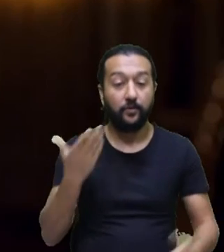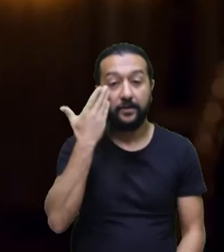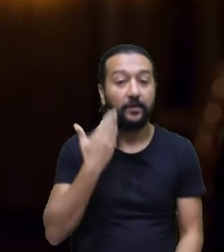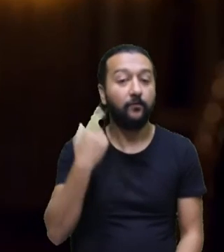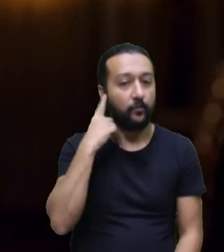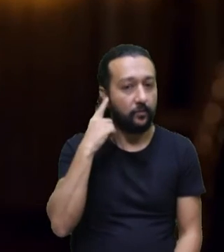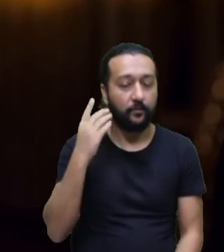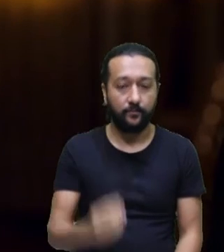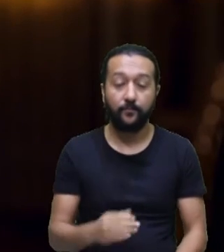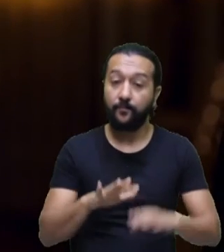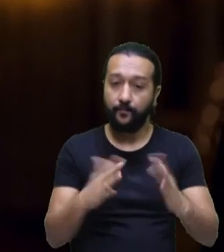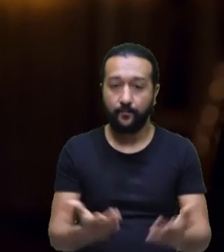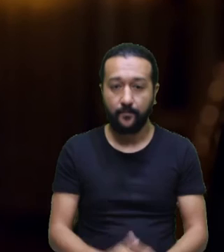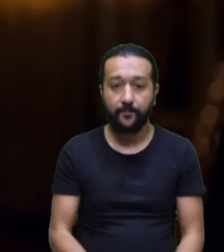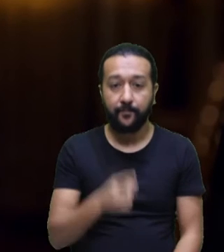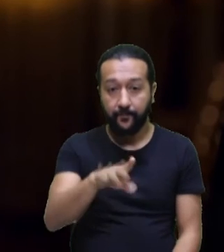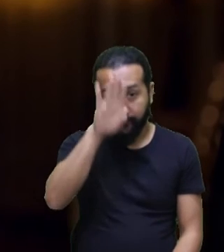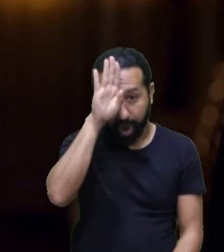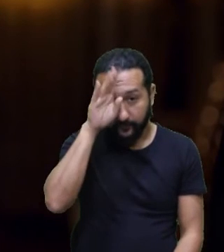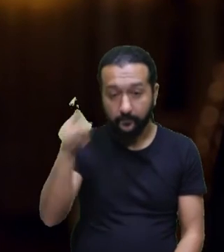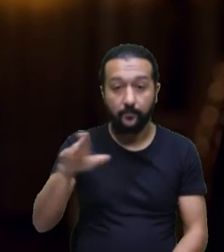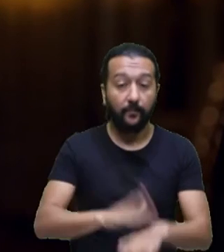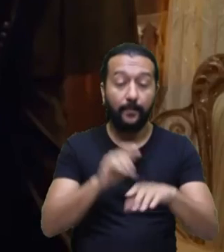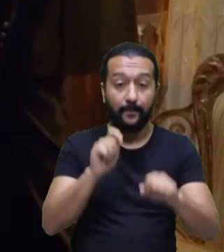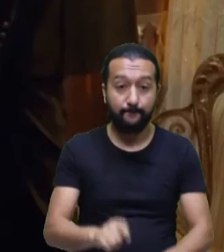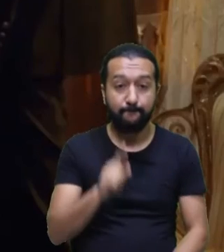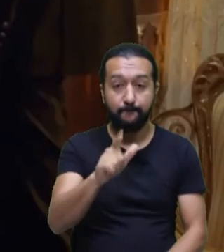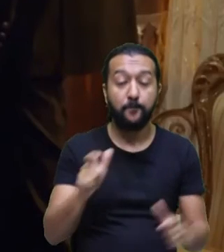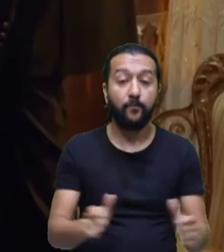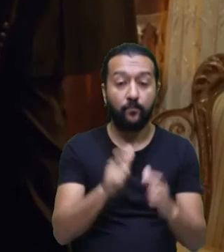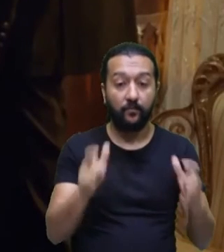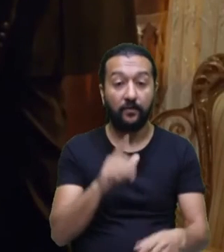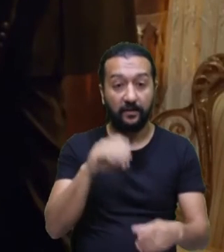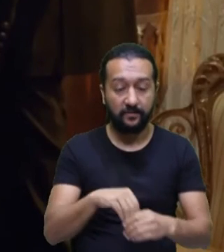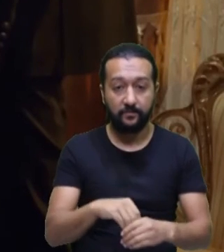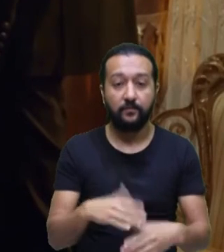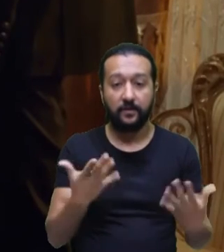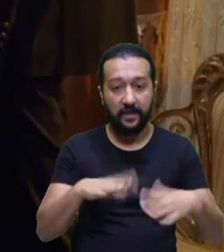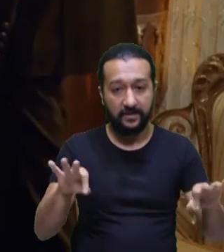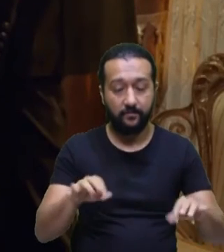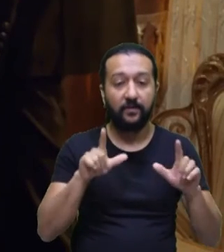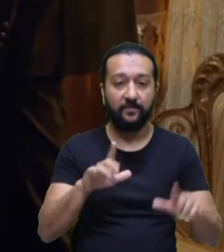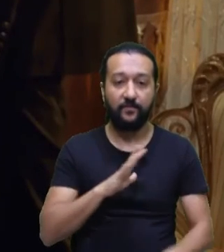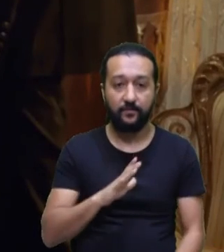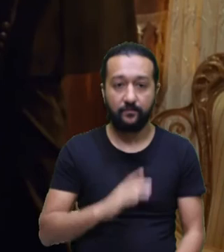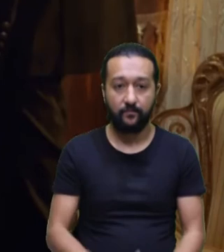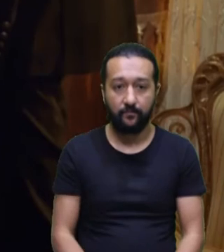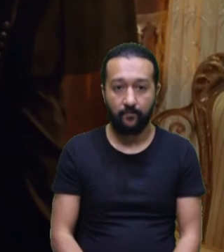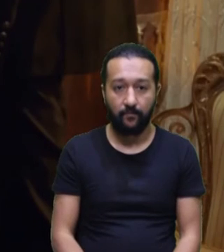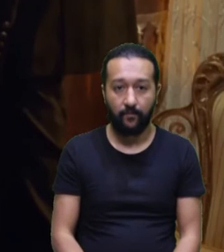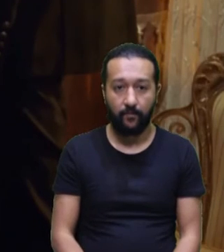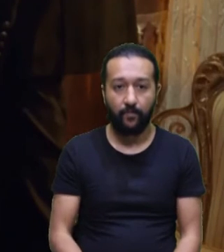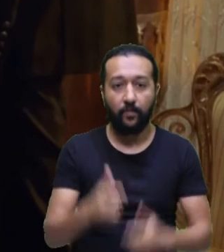zevk duyarım. Ancak İstanbul'da yapılacak bir toplantı için hazırlanmam